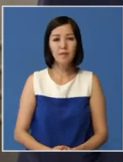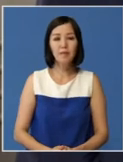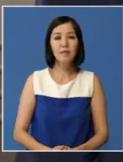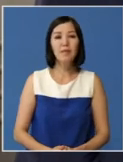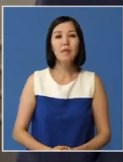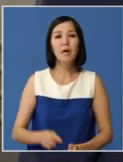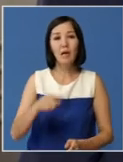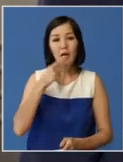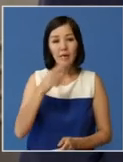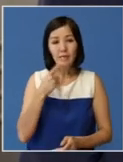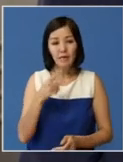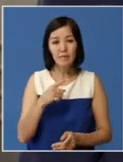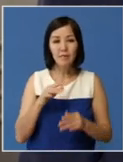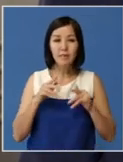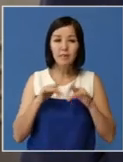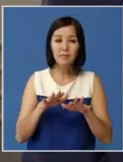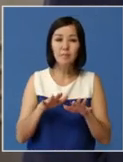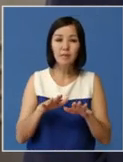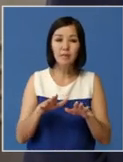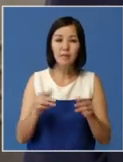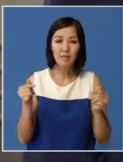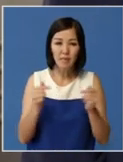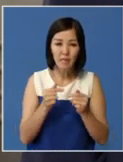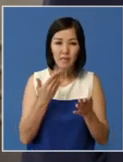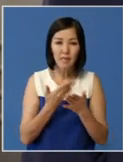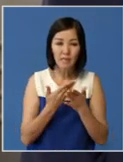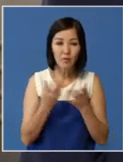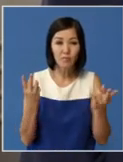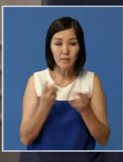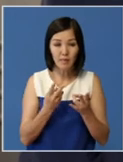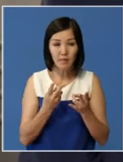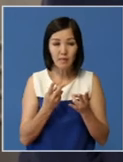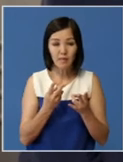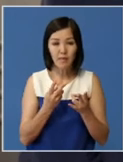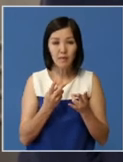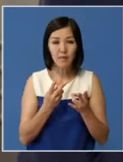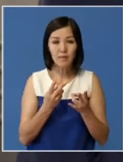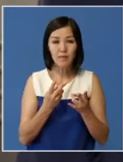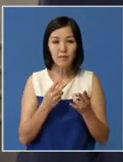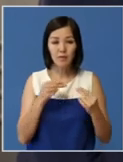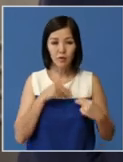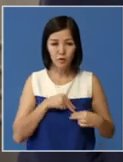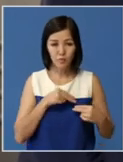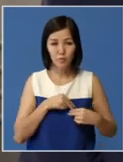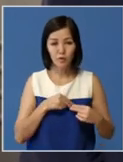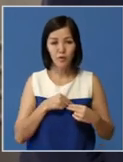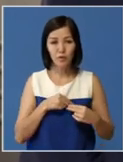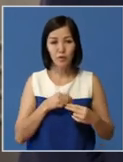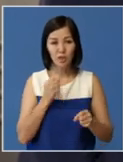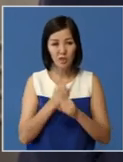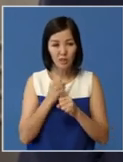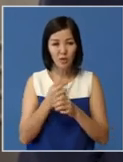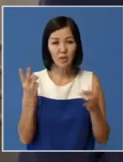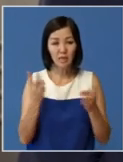Айтамыз, бірақ ісіміз бен сөзіміз алшақтап жатыр. Біз бүгін мынандай жұмыс жасау керек деп шақырып,